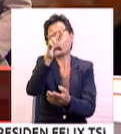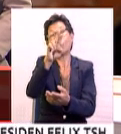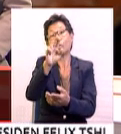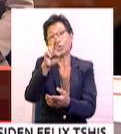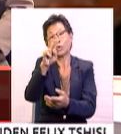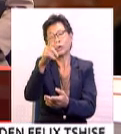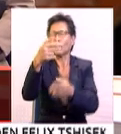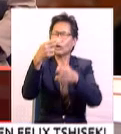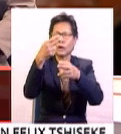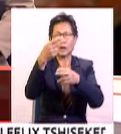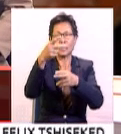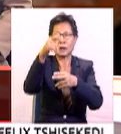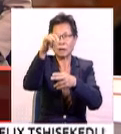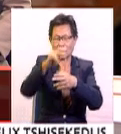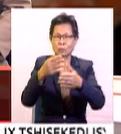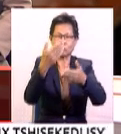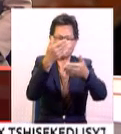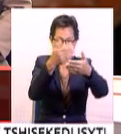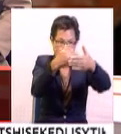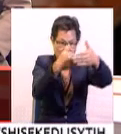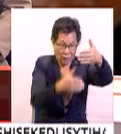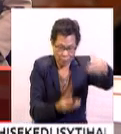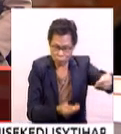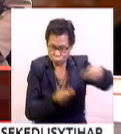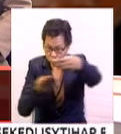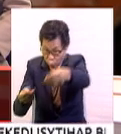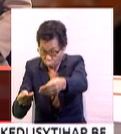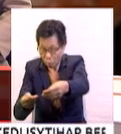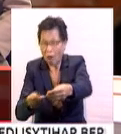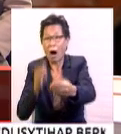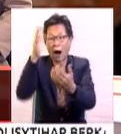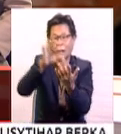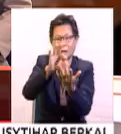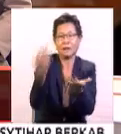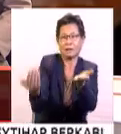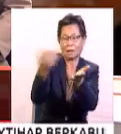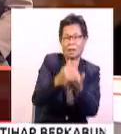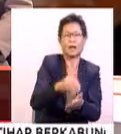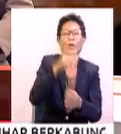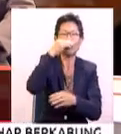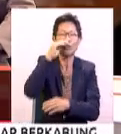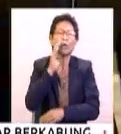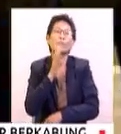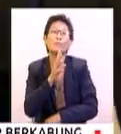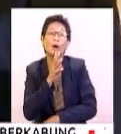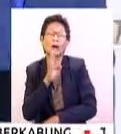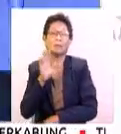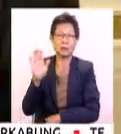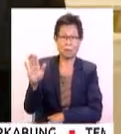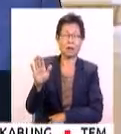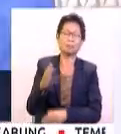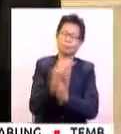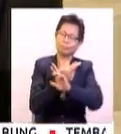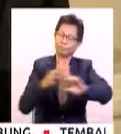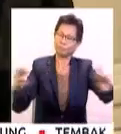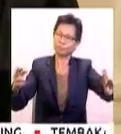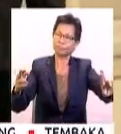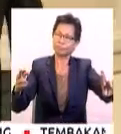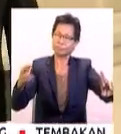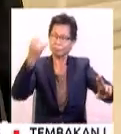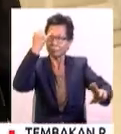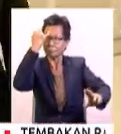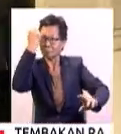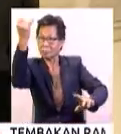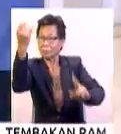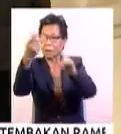mempersembah senarai Barisan Exco Kerajaan Johor yang akan dilantik semula. Tan Sri Muhyiddin berkata beliau turut bersedia memberi